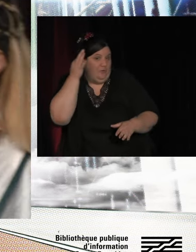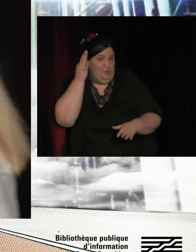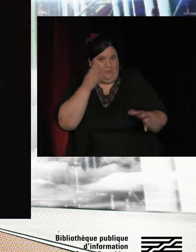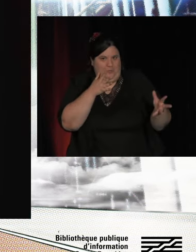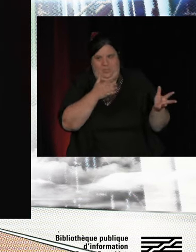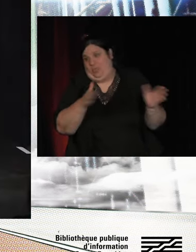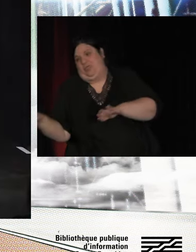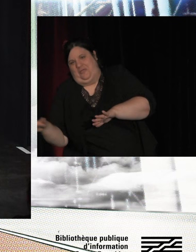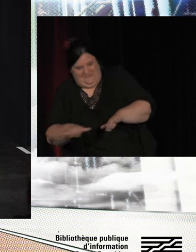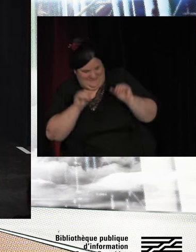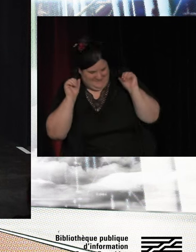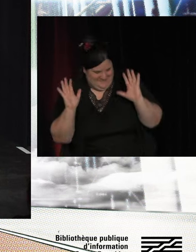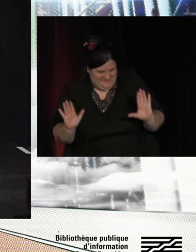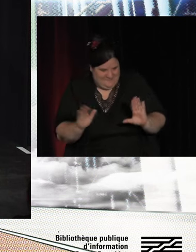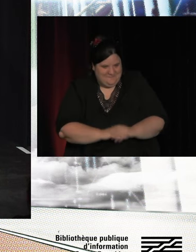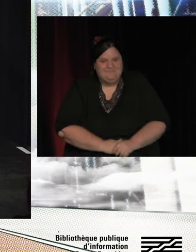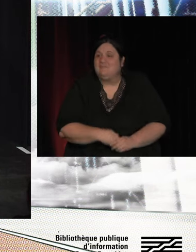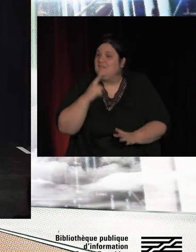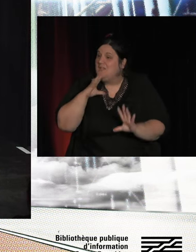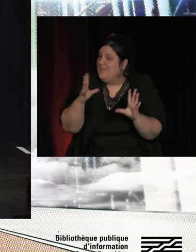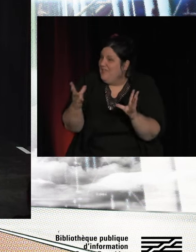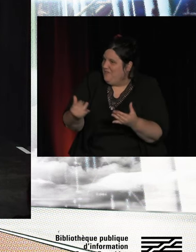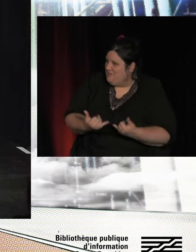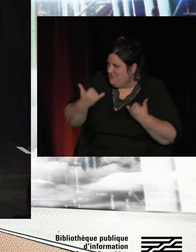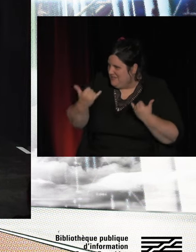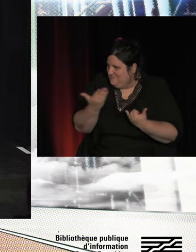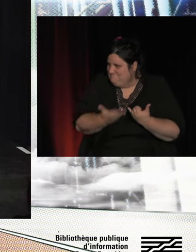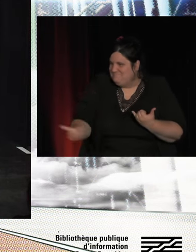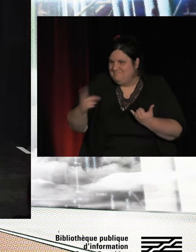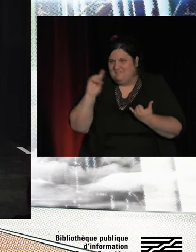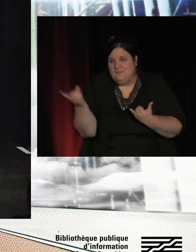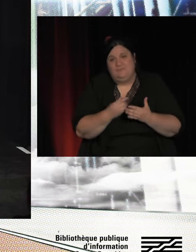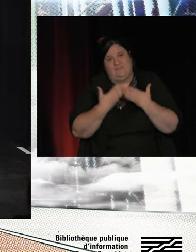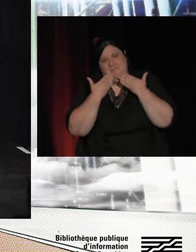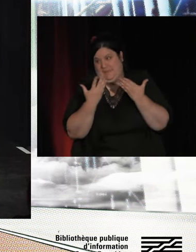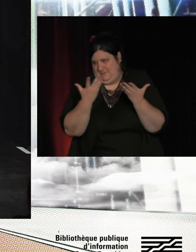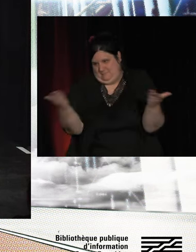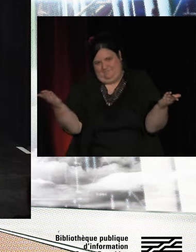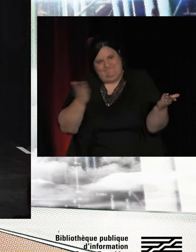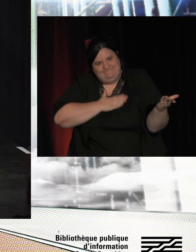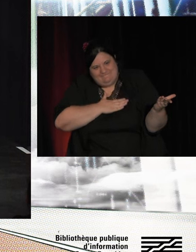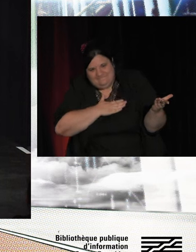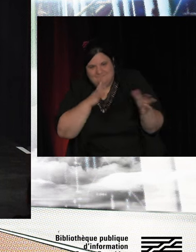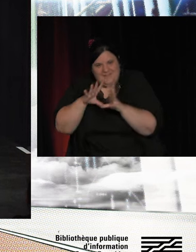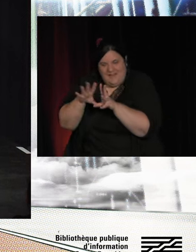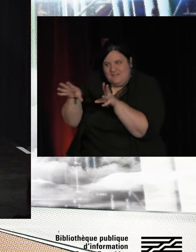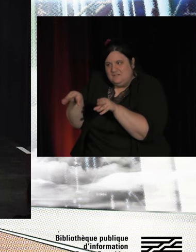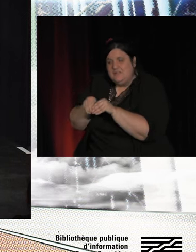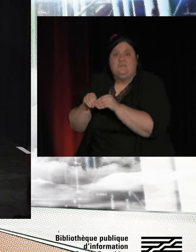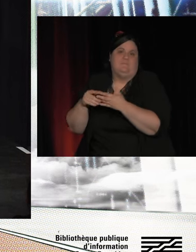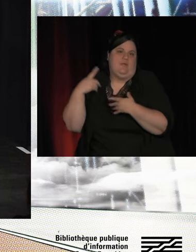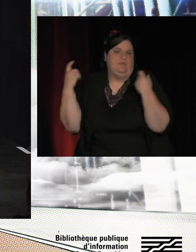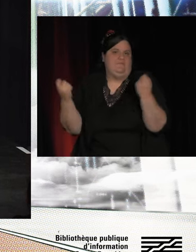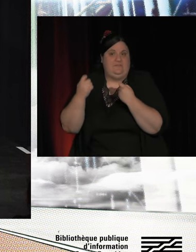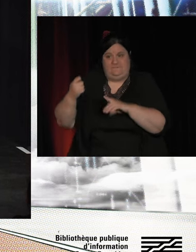peu... Donc bienvenue tout le monde. Avant toute chose, ben, je voudrais remercier vraiment du fond du cœur ben, toute l'équipe de Press